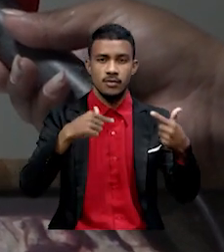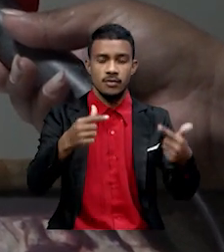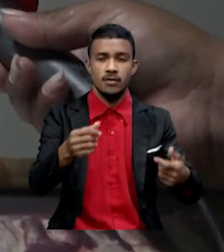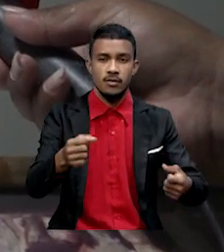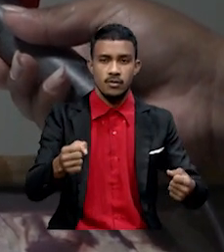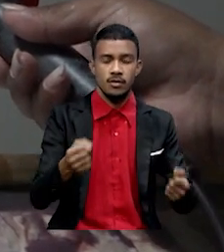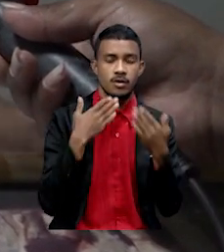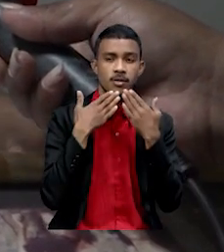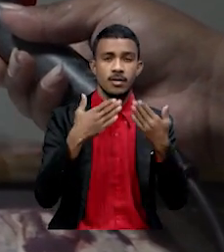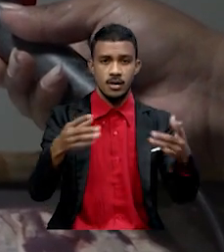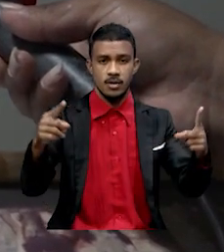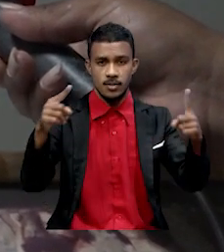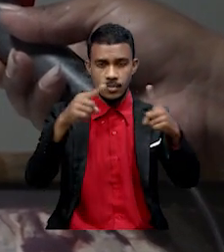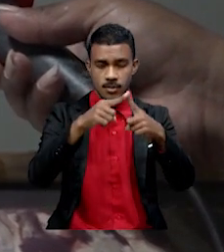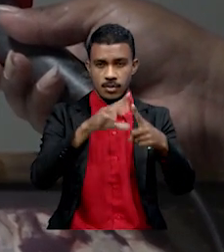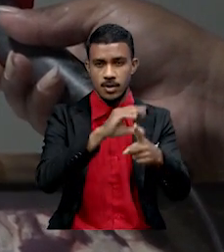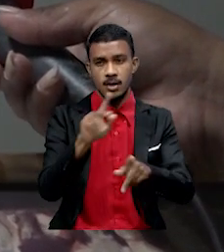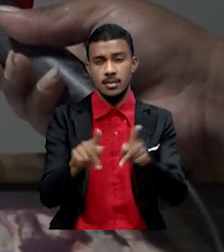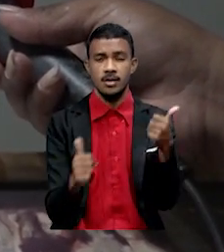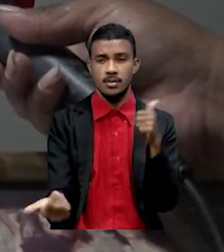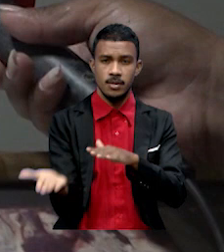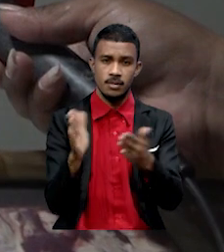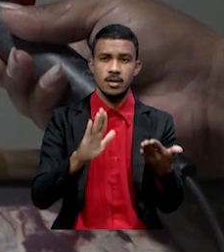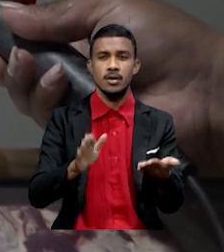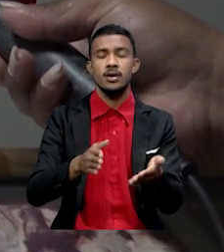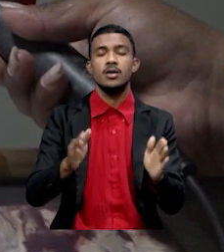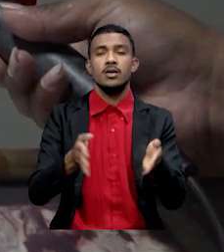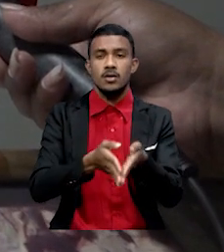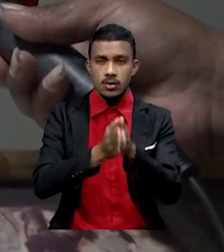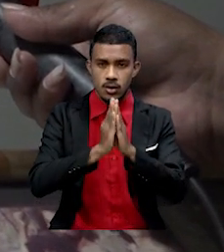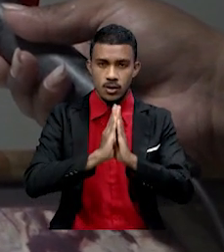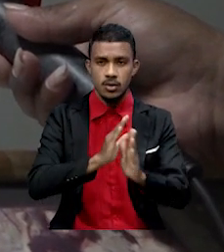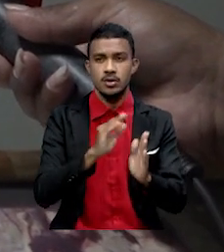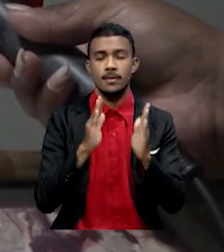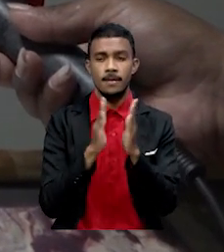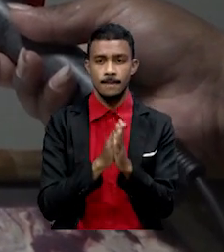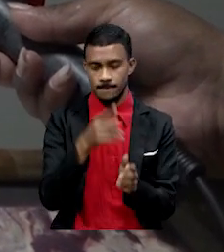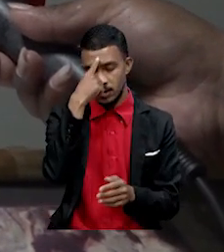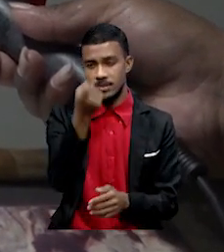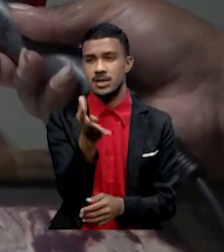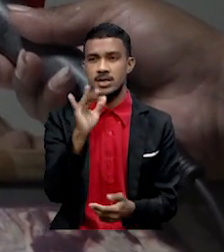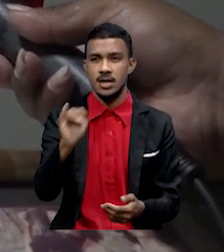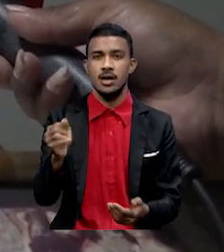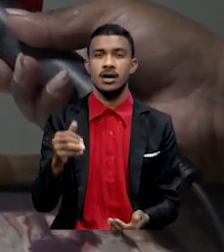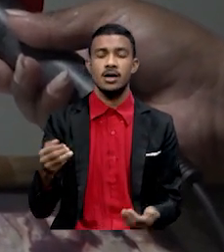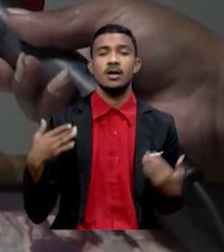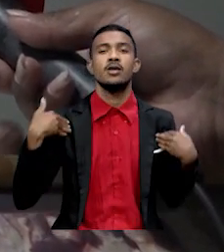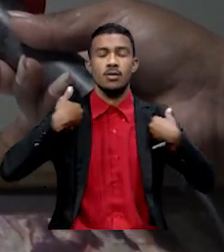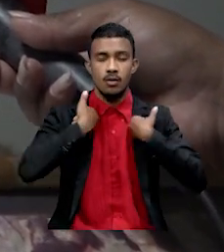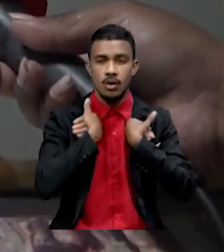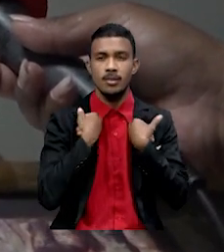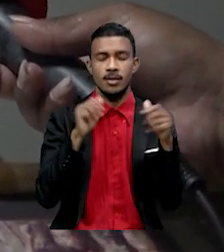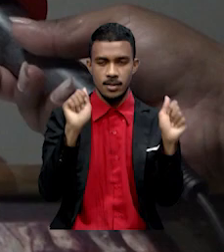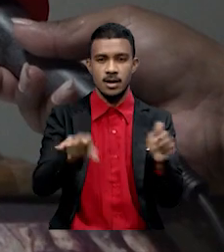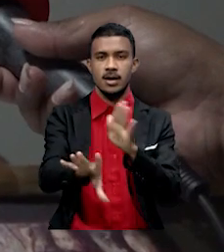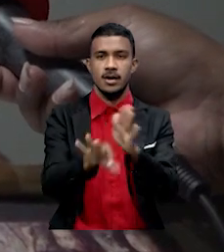e non è mai tenuto a Dio, ma se ne ha sacrificato un favore, ma che stavo qua, tenere i muri